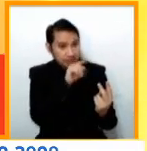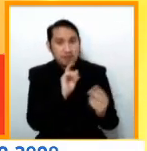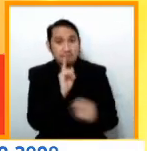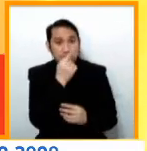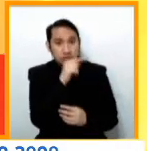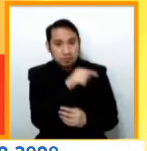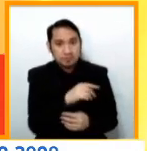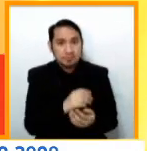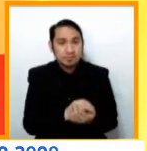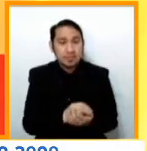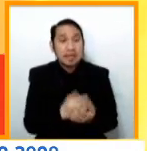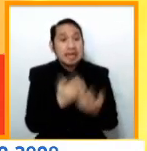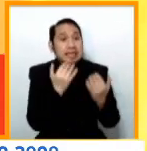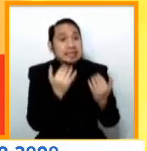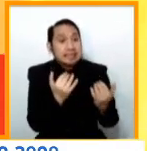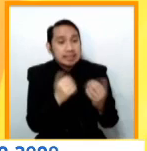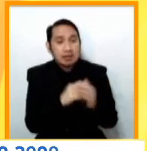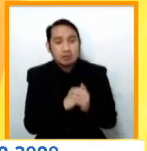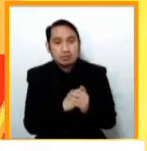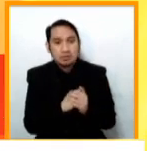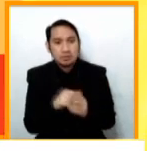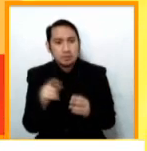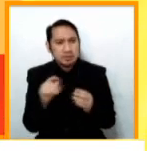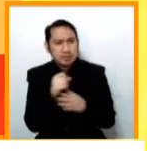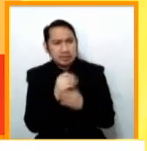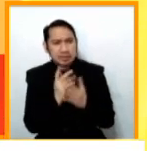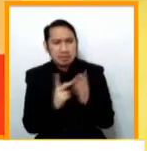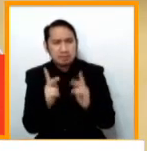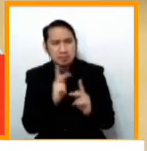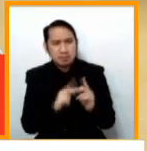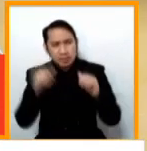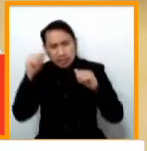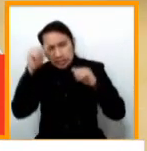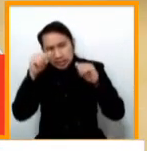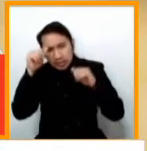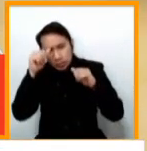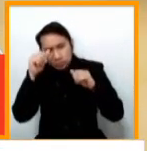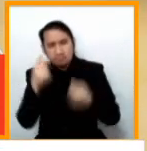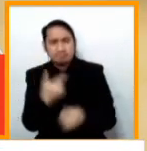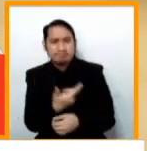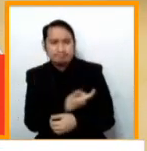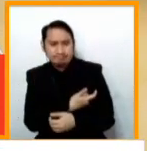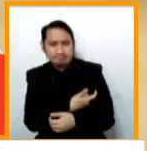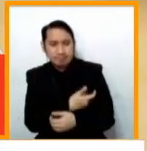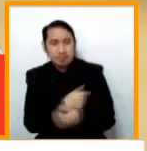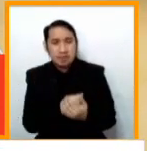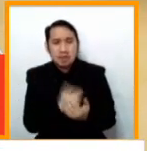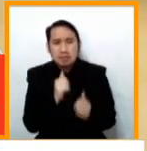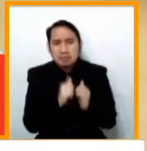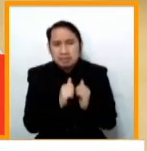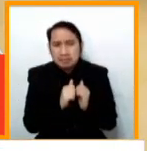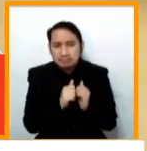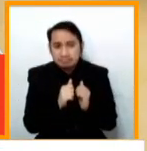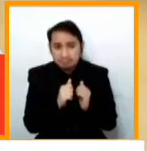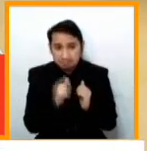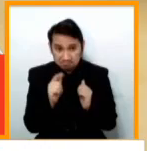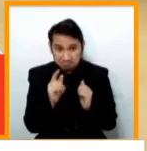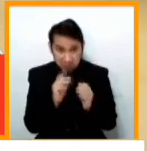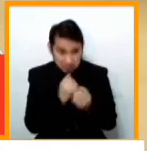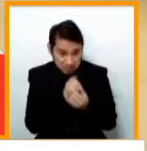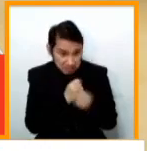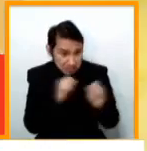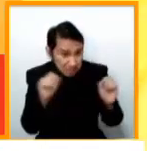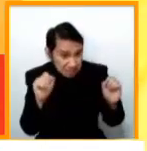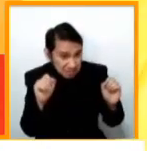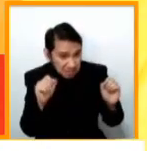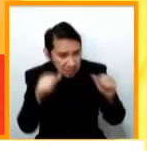po sa mga sinasabi ng mga nagdadalawang isip pa rin magpabakuna kontra COVID-19 ay duda sila kung ligtas ba ang mga COVID-19 vaccine. At